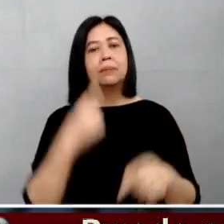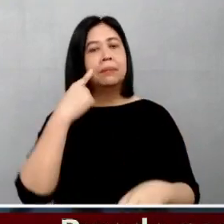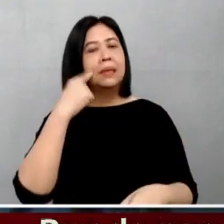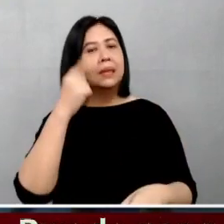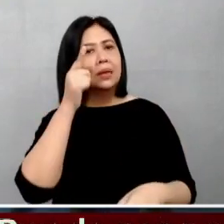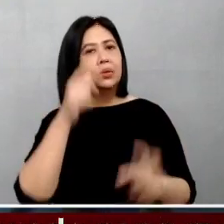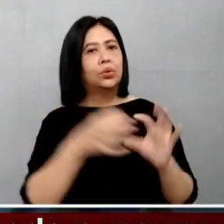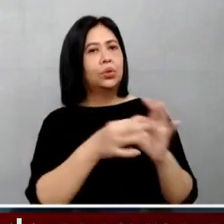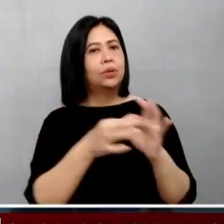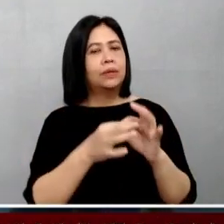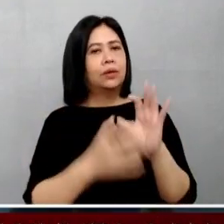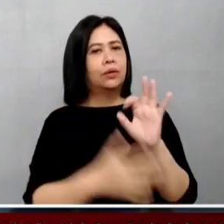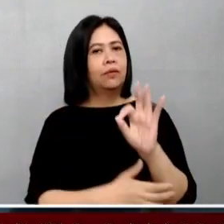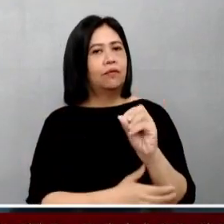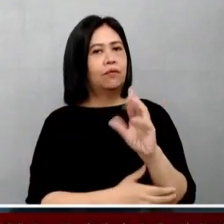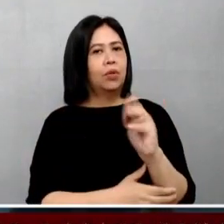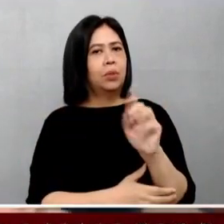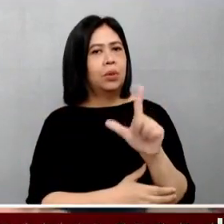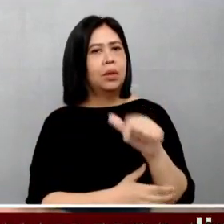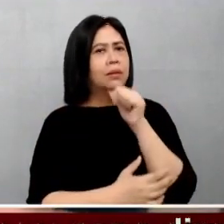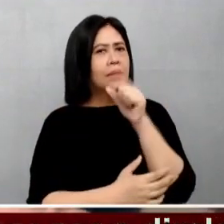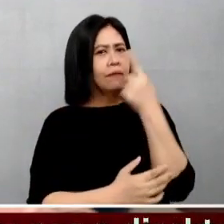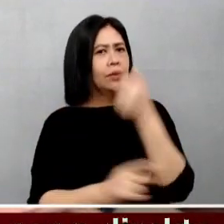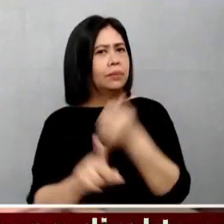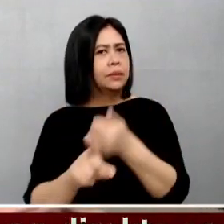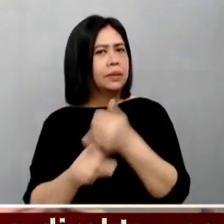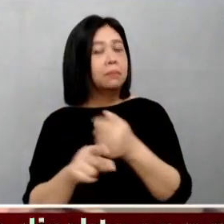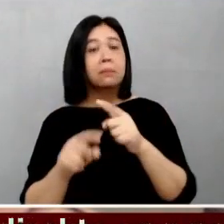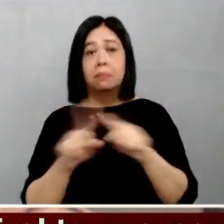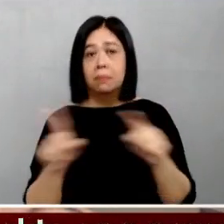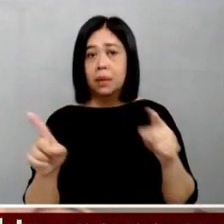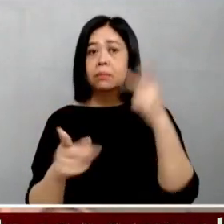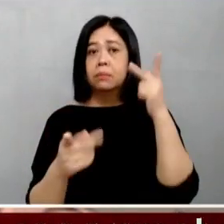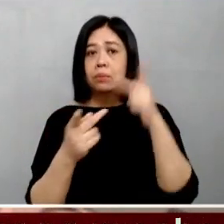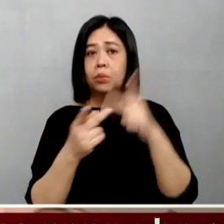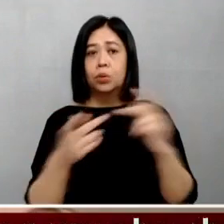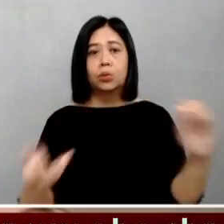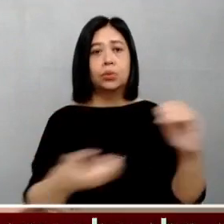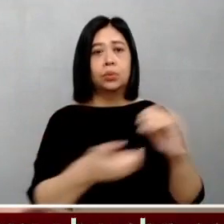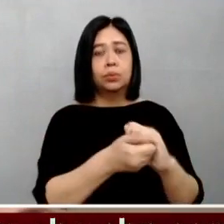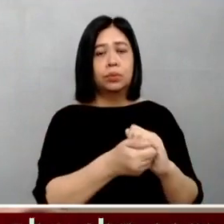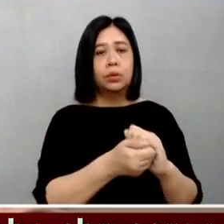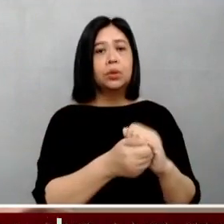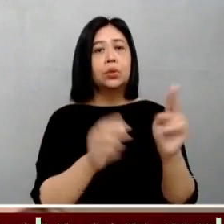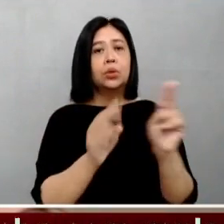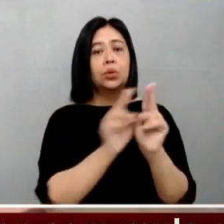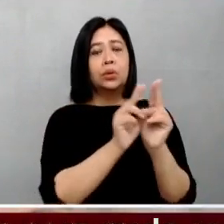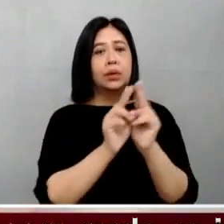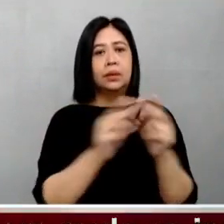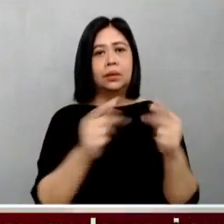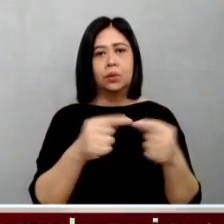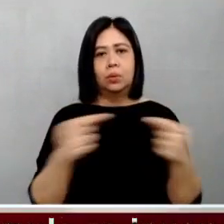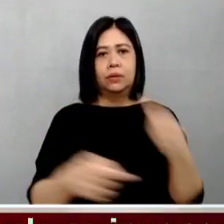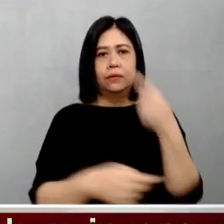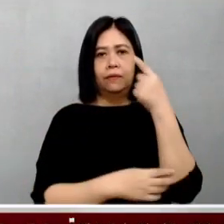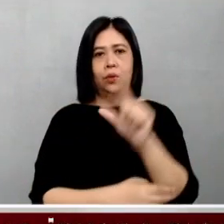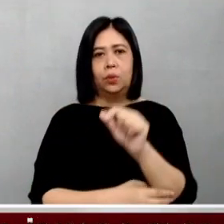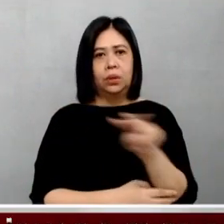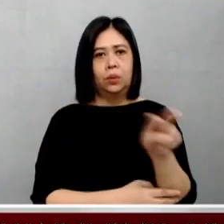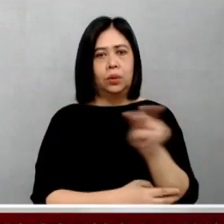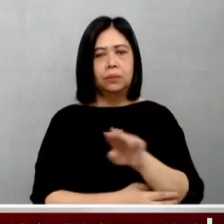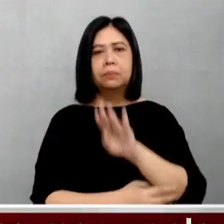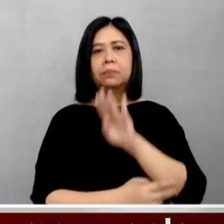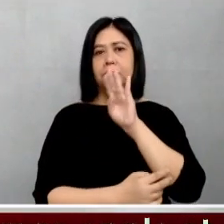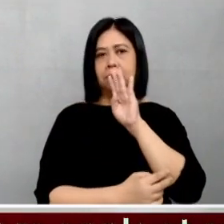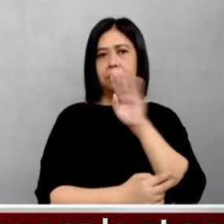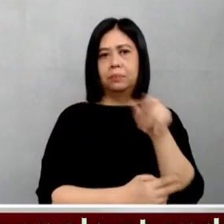unification formula hindi para sa sarili kundi layong mabuo ang United Opposition sa 2022. Dismayado naman ang